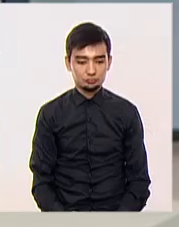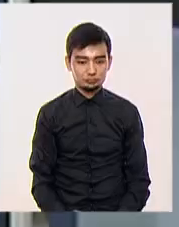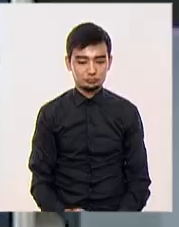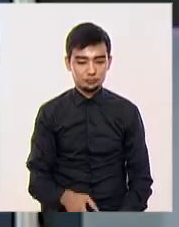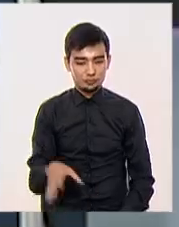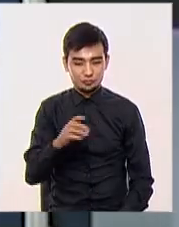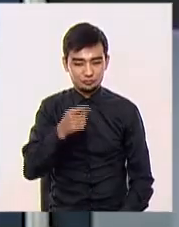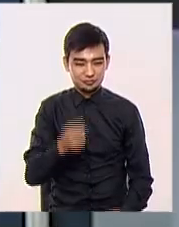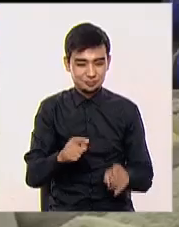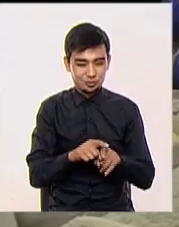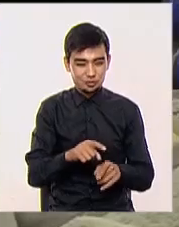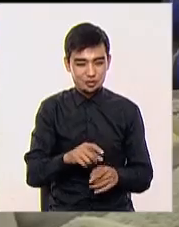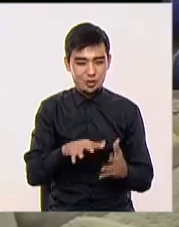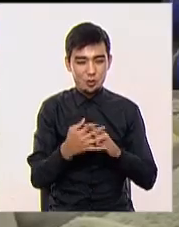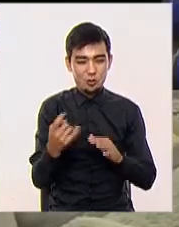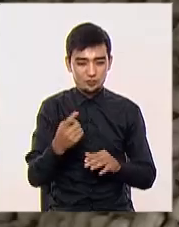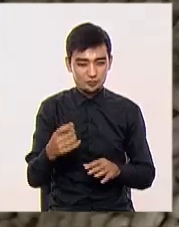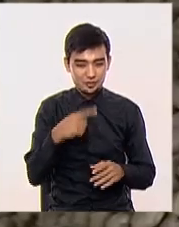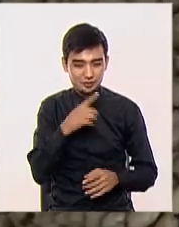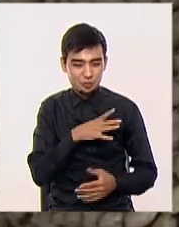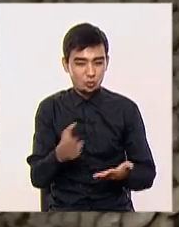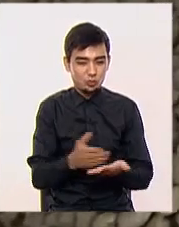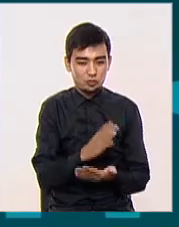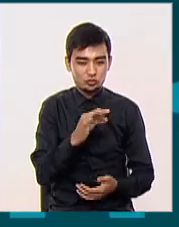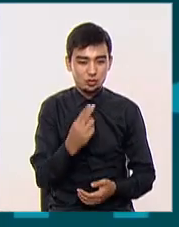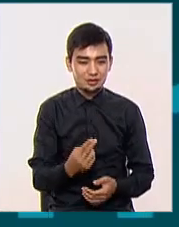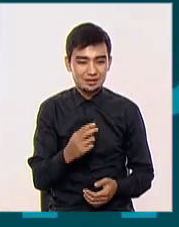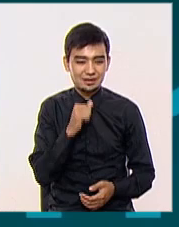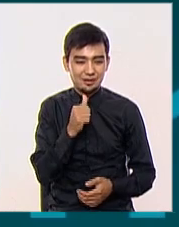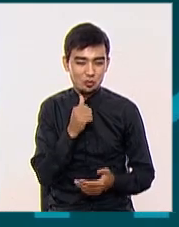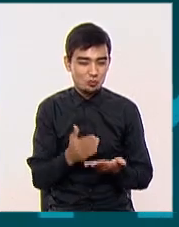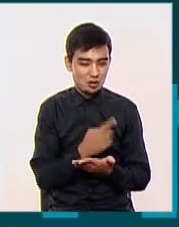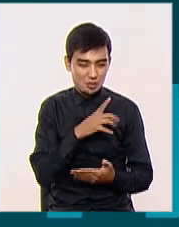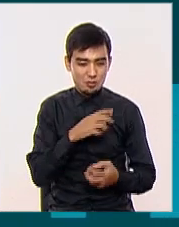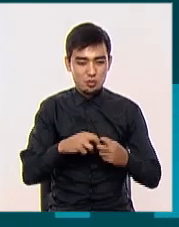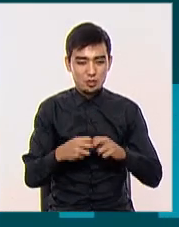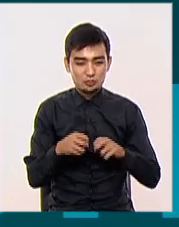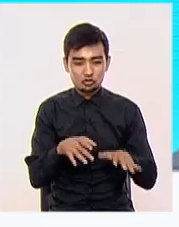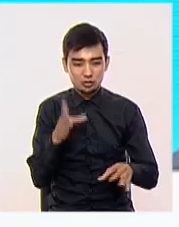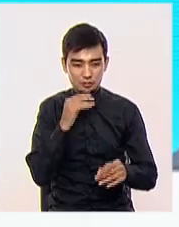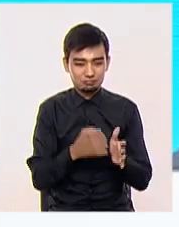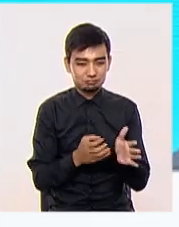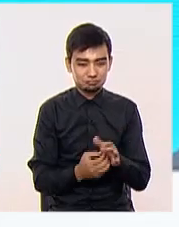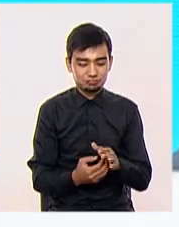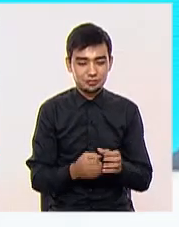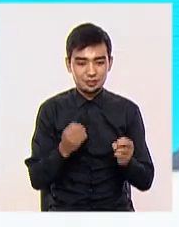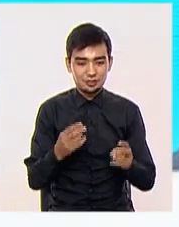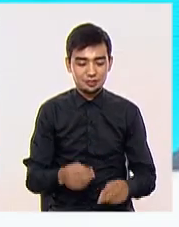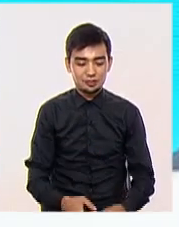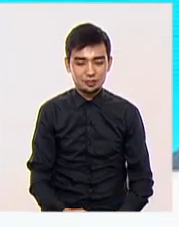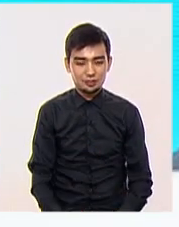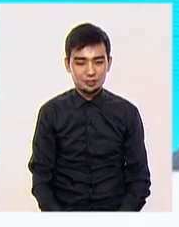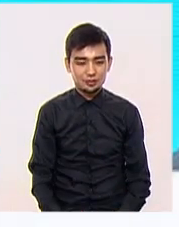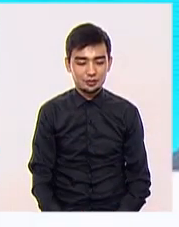Слишком дешево. В Минсельхозе предложили убрать с прилавков социальный сахар. Как это поможет решить проблему дефицита? Видят это ажиотаж, идут